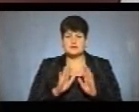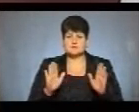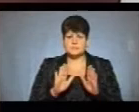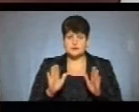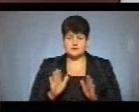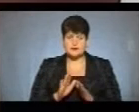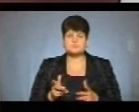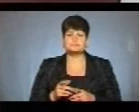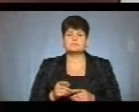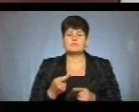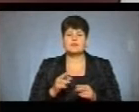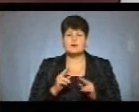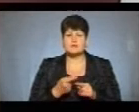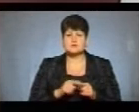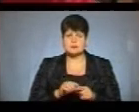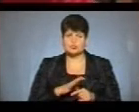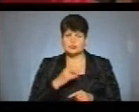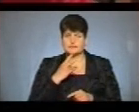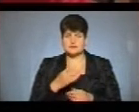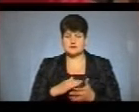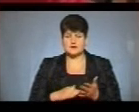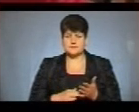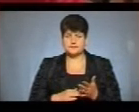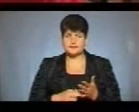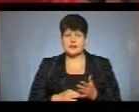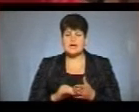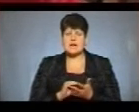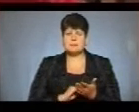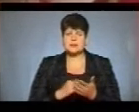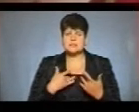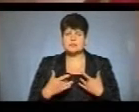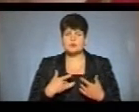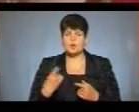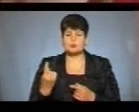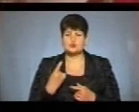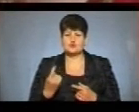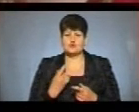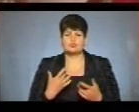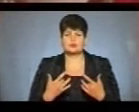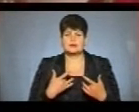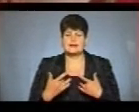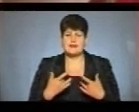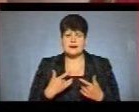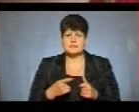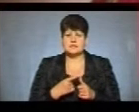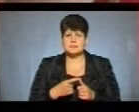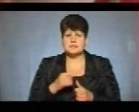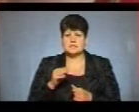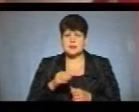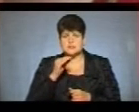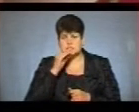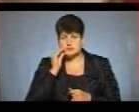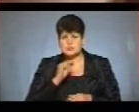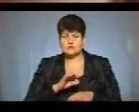Павло Гунька. Як це було, дивіться далі. Репетицію концерту в Тернопільському обласному академічному драмтеатрі імені Тараса